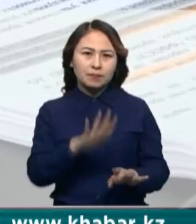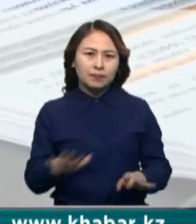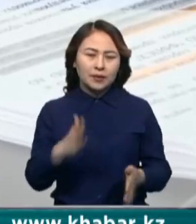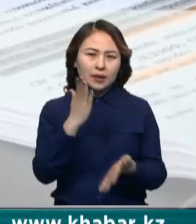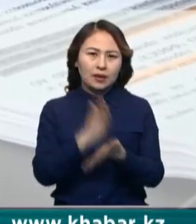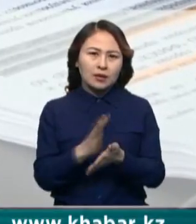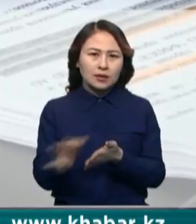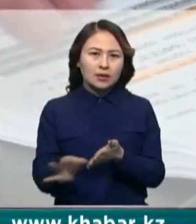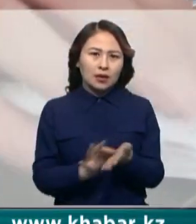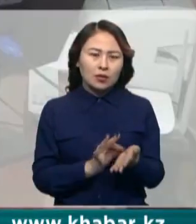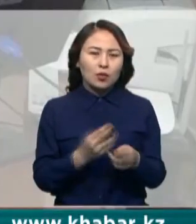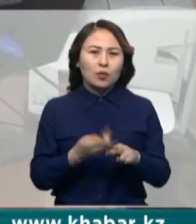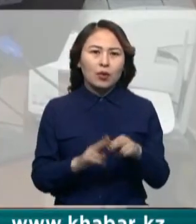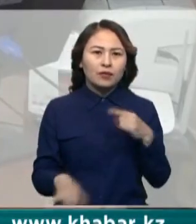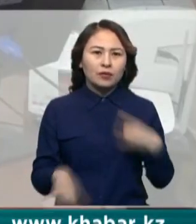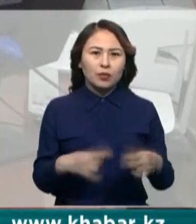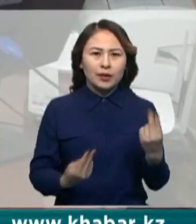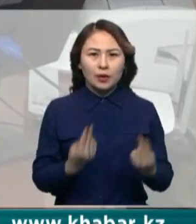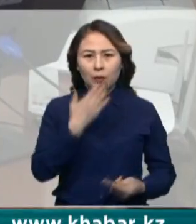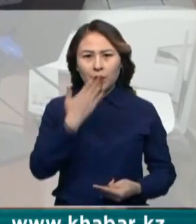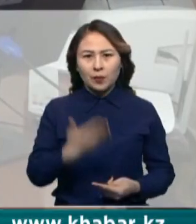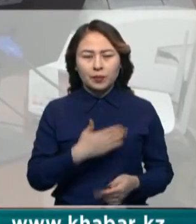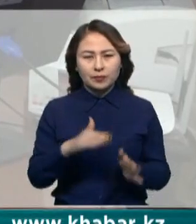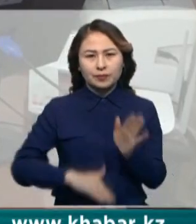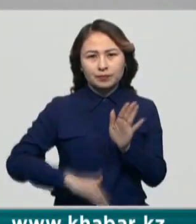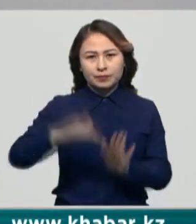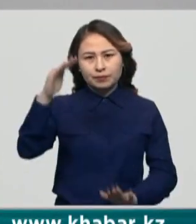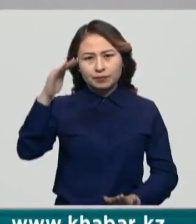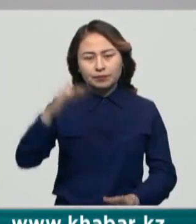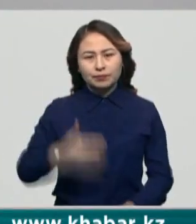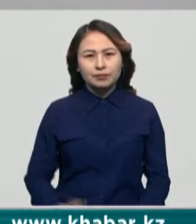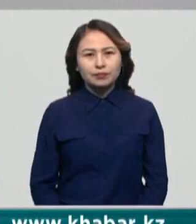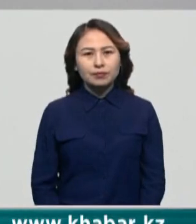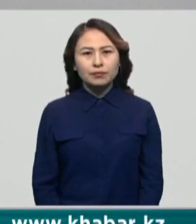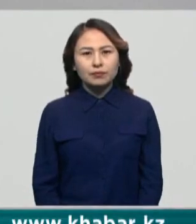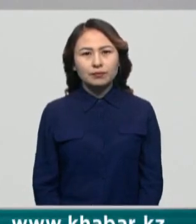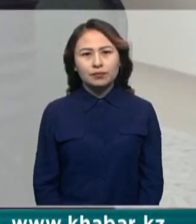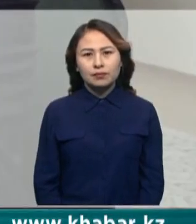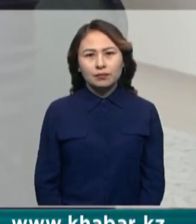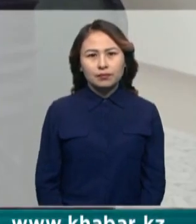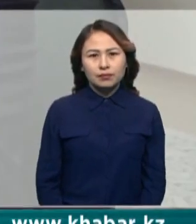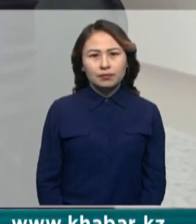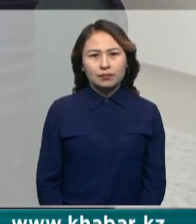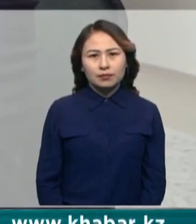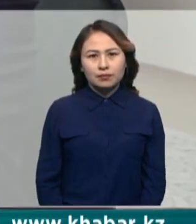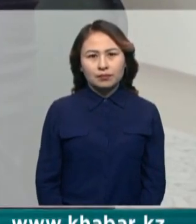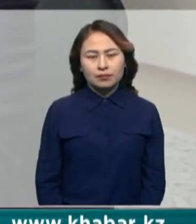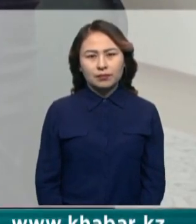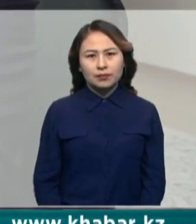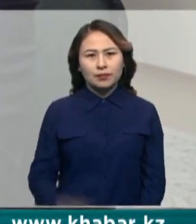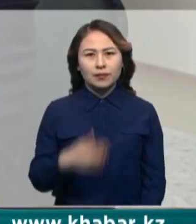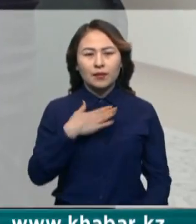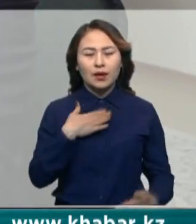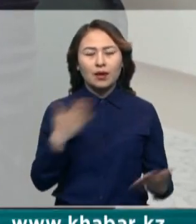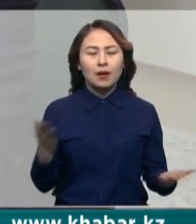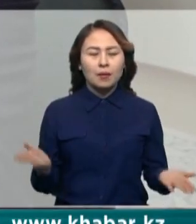қолы қалт етсе, футбол ойнауды ұнатады екен. Бұл спорт түріне бала кезден қызығушылық танытқан. Я болею за итальянский клуб, за